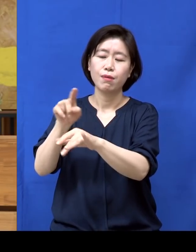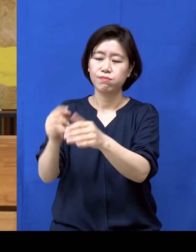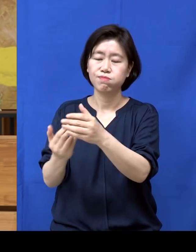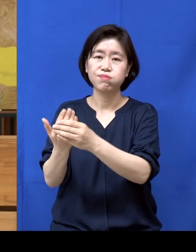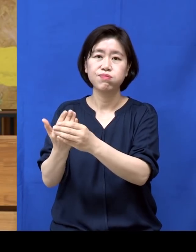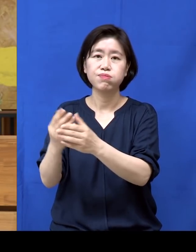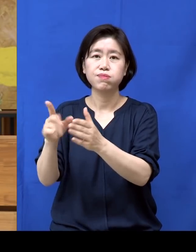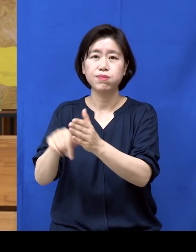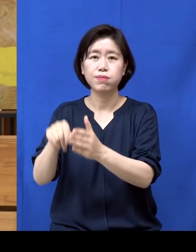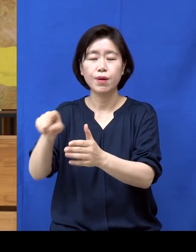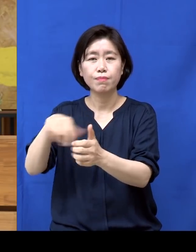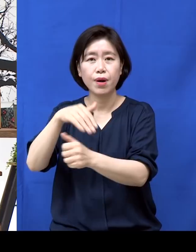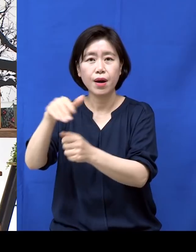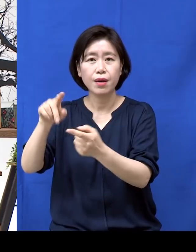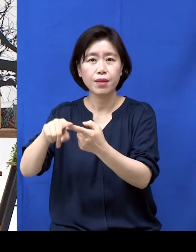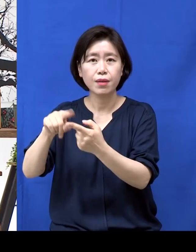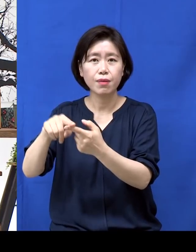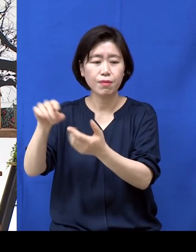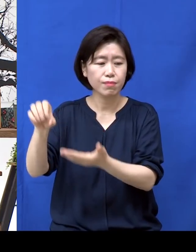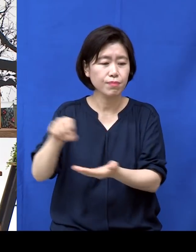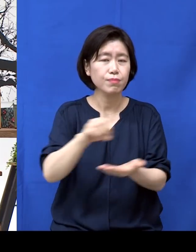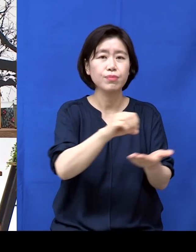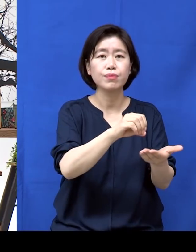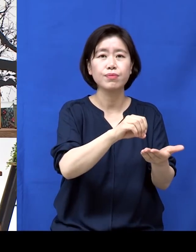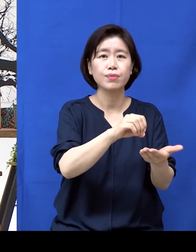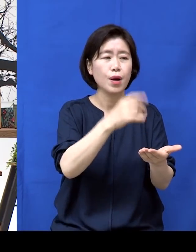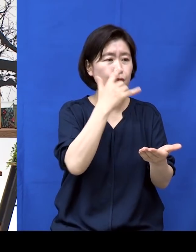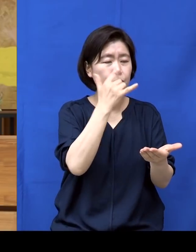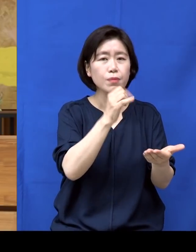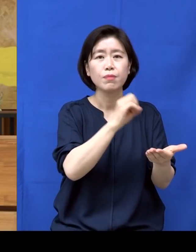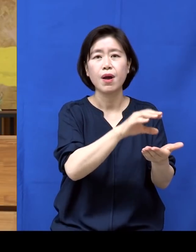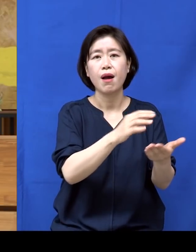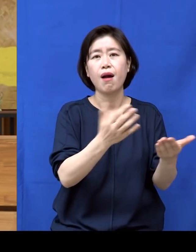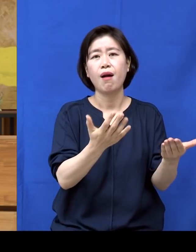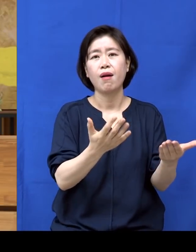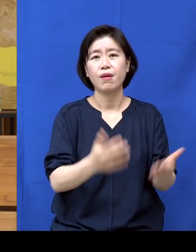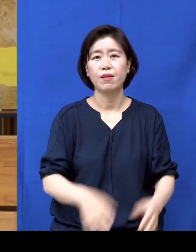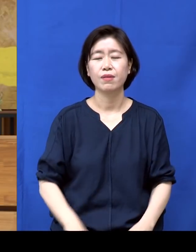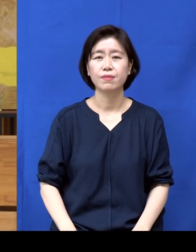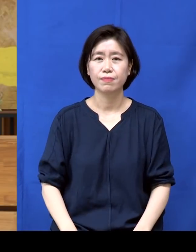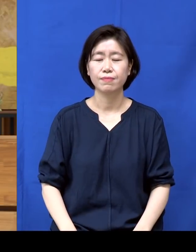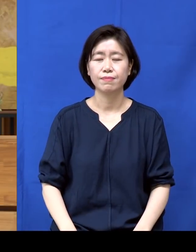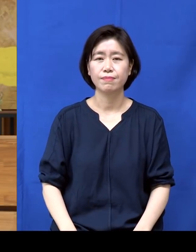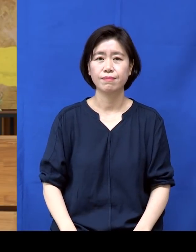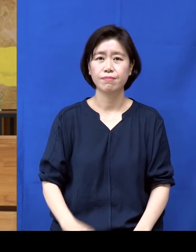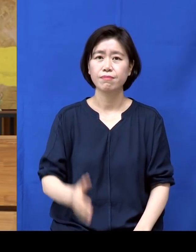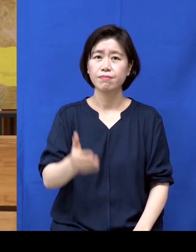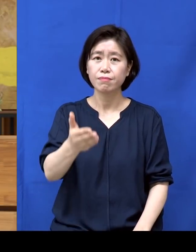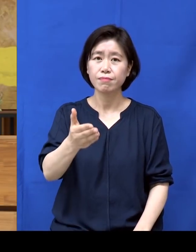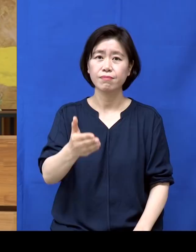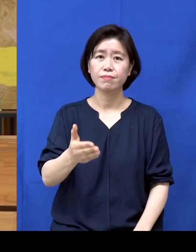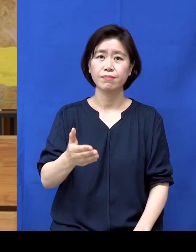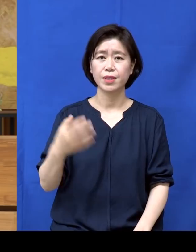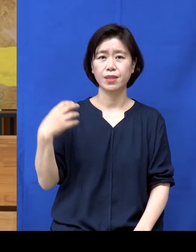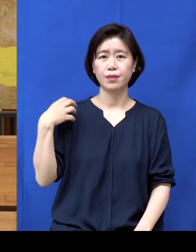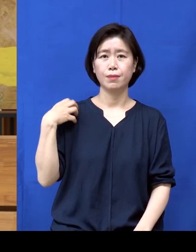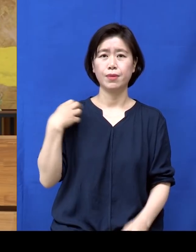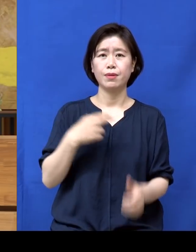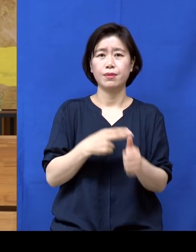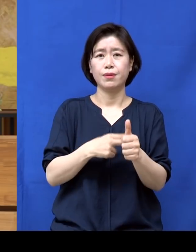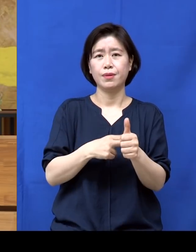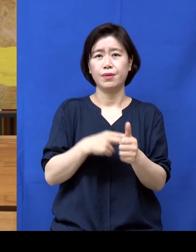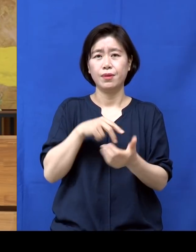될지 모르는 상황일 것 같아요. 맞아요. 네, 저는 또 담임 선생님으로서 얼마나 또 뭐 죄책감까지 아니도 이게